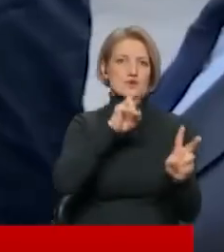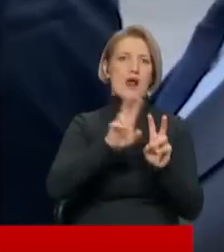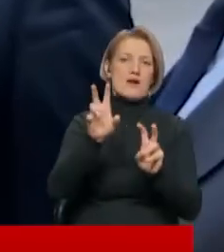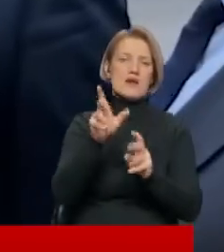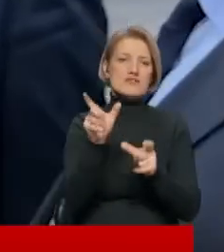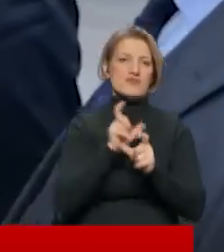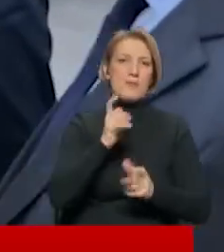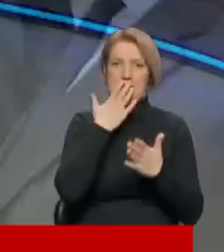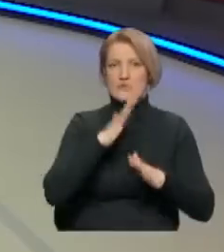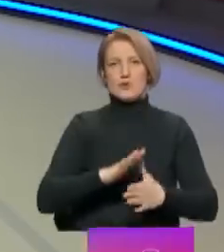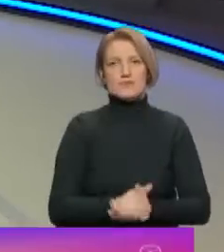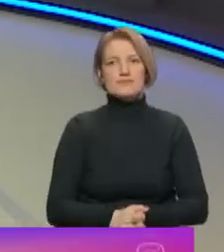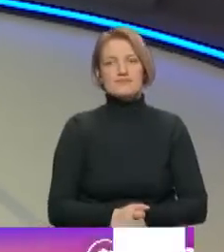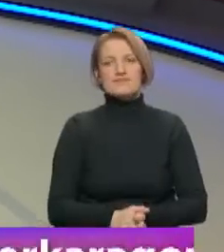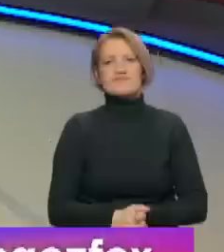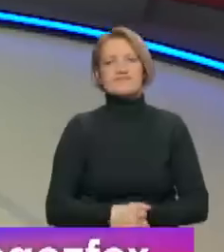hala